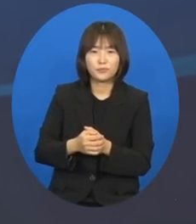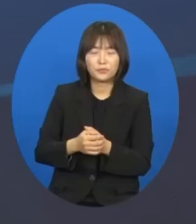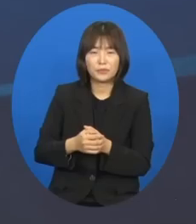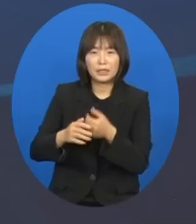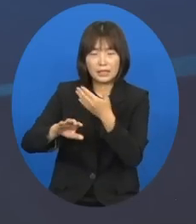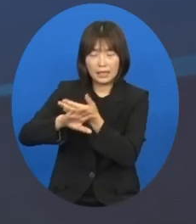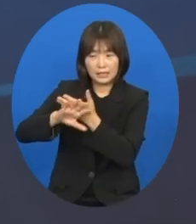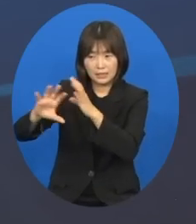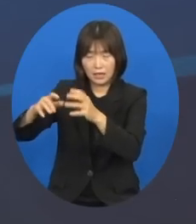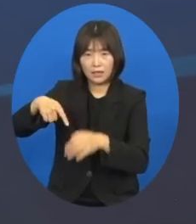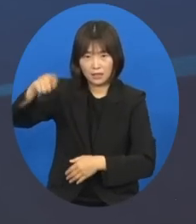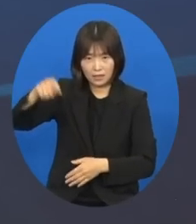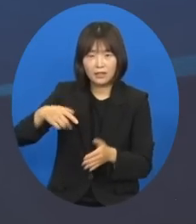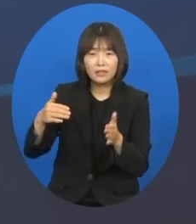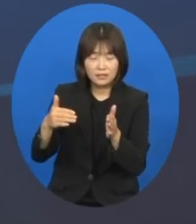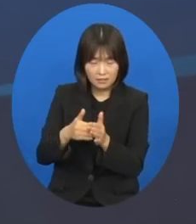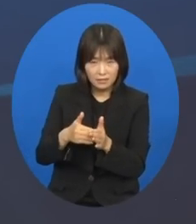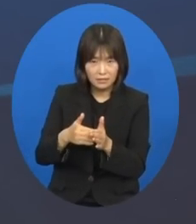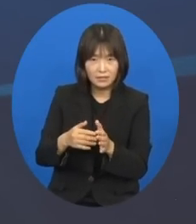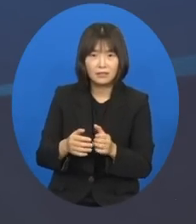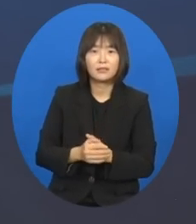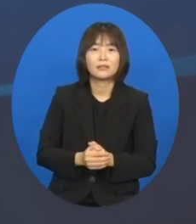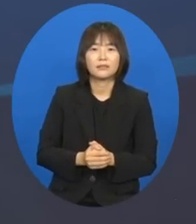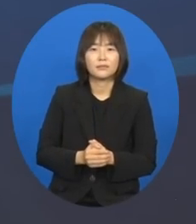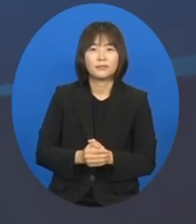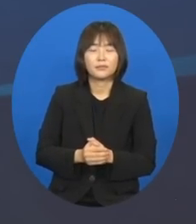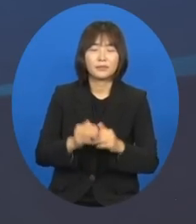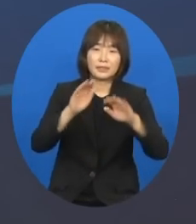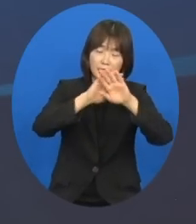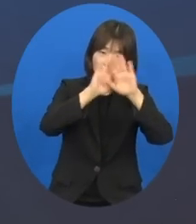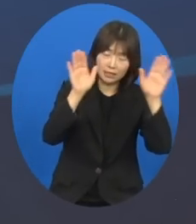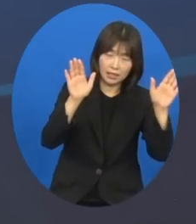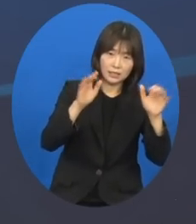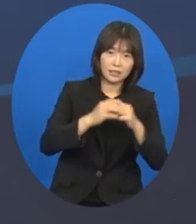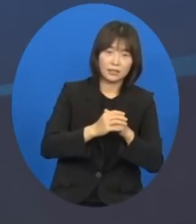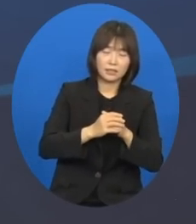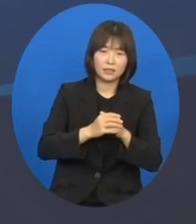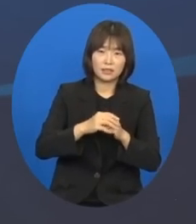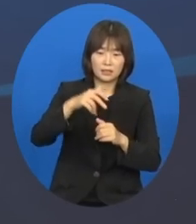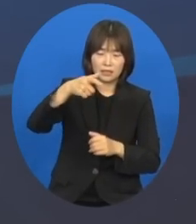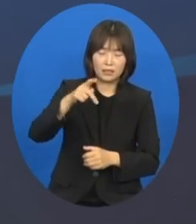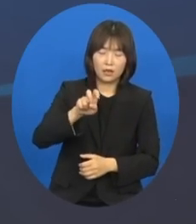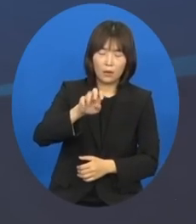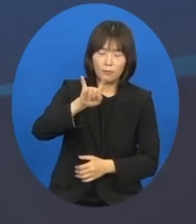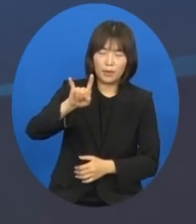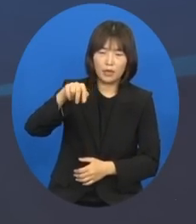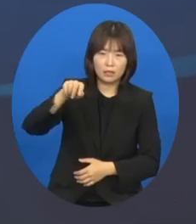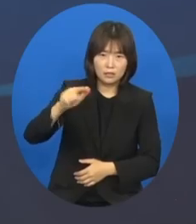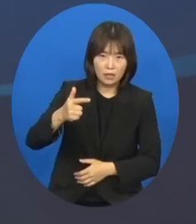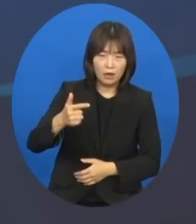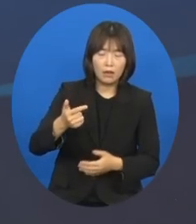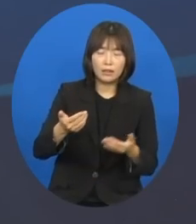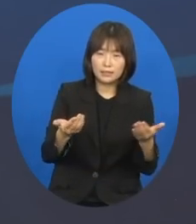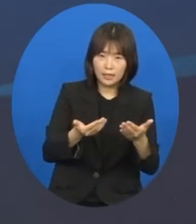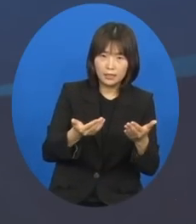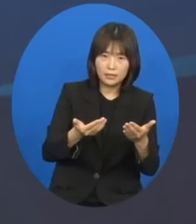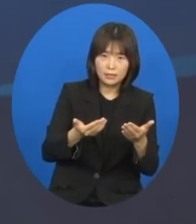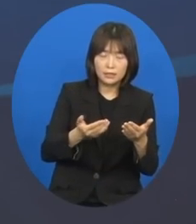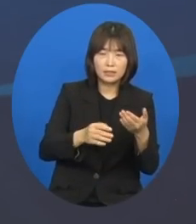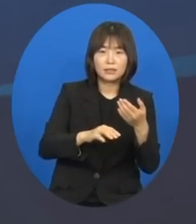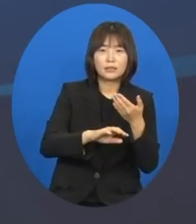이제 컴패션 사역을 하는 그 교회들을 탐방하고 저녁에는 같은 숙소에서 잠을 자기 때문에